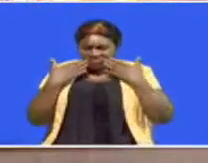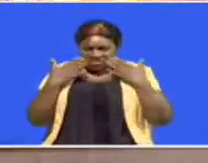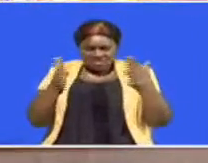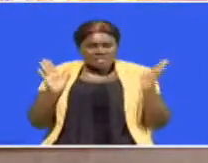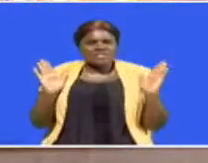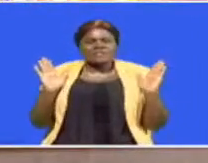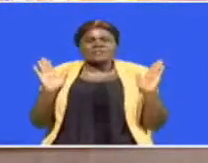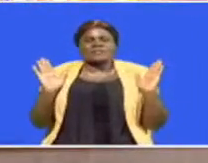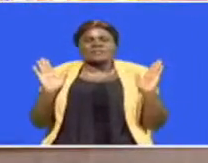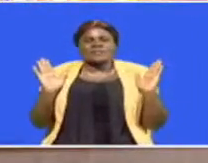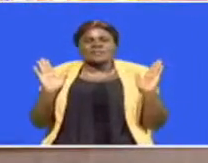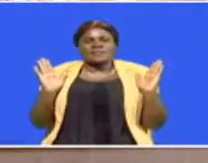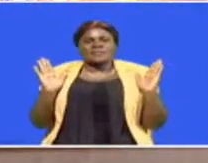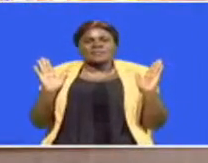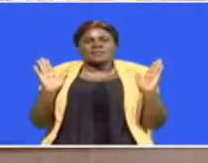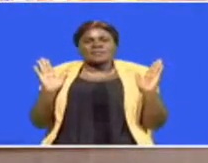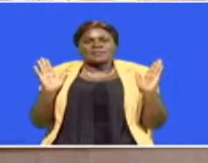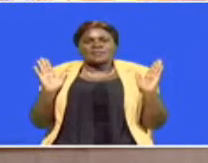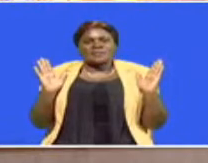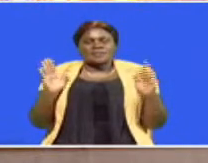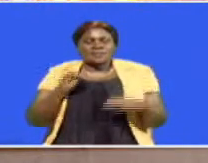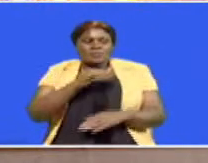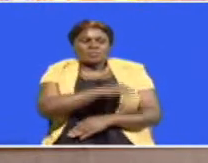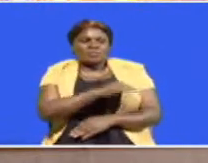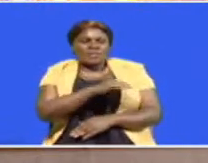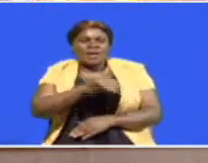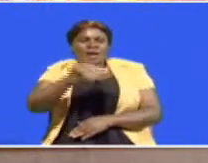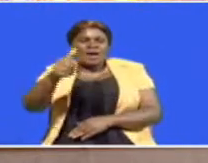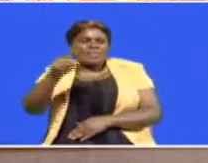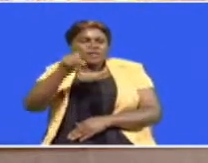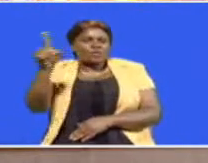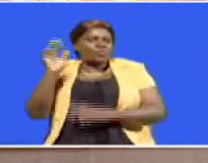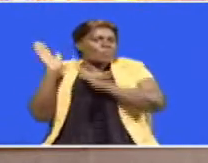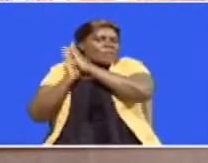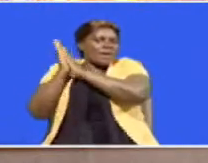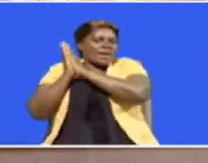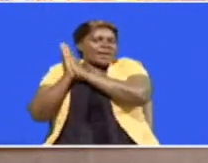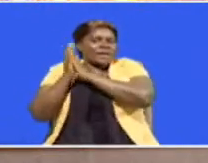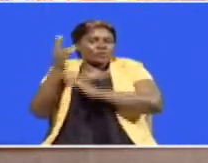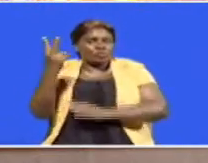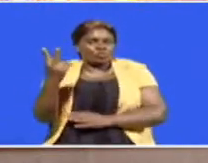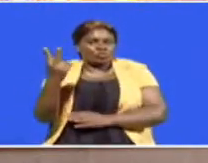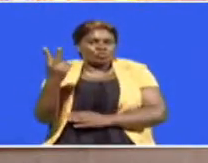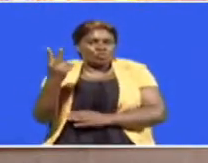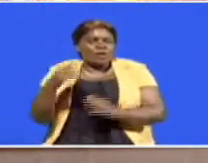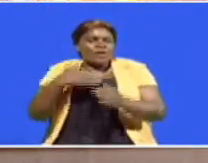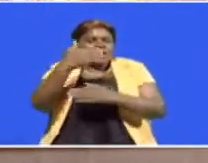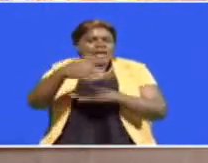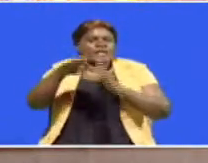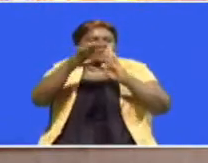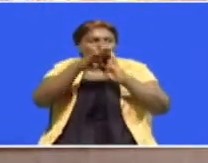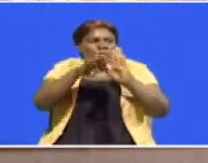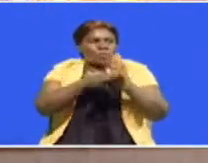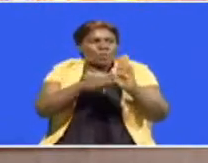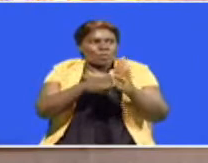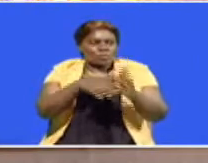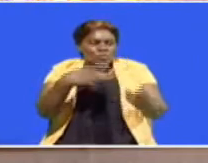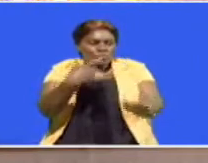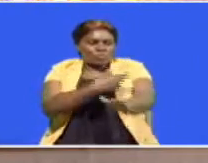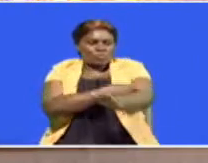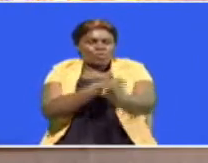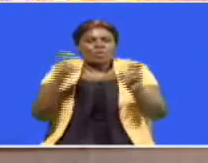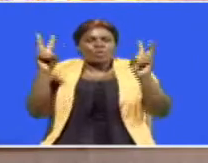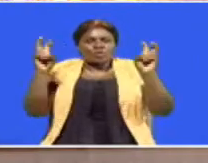kikomo cha taarifa za KTN leo jioni ya leo. Wenzangu Zubeda Kome na Beki Mweruri wanatathmini uraibu wa mihadarati